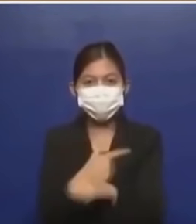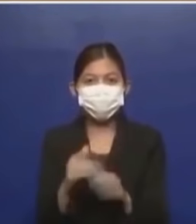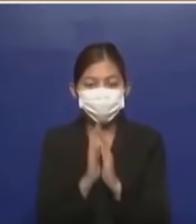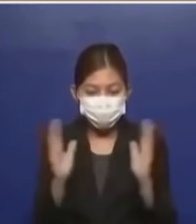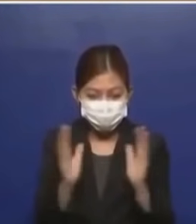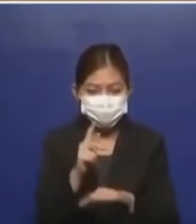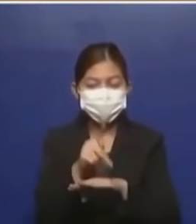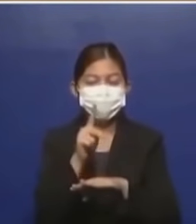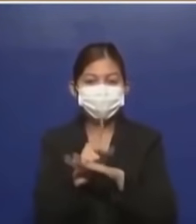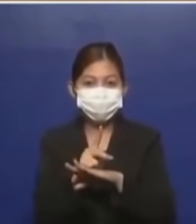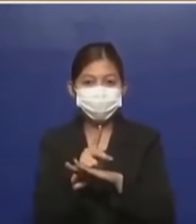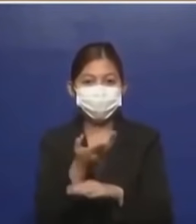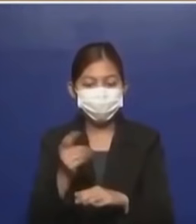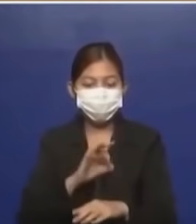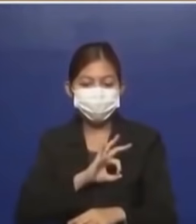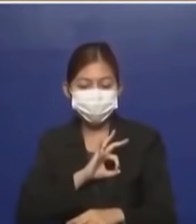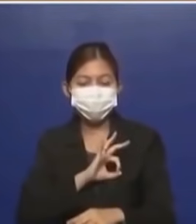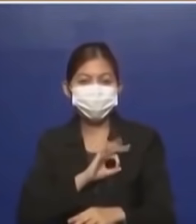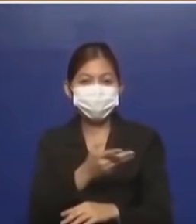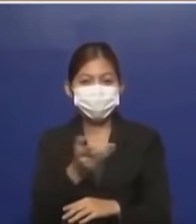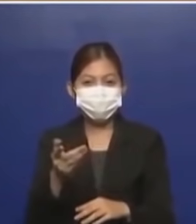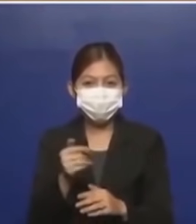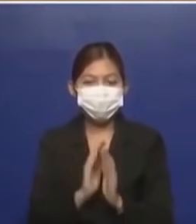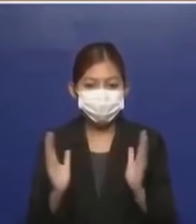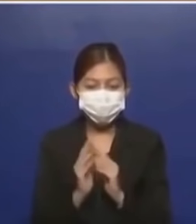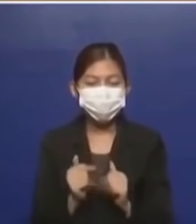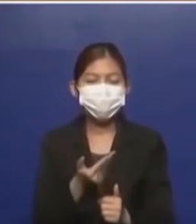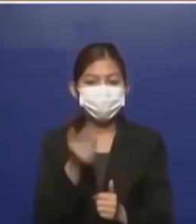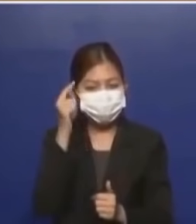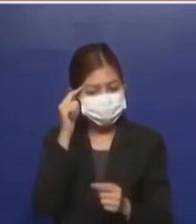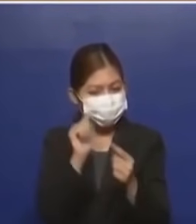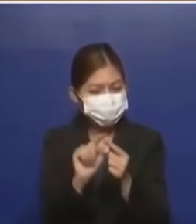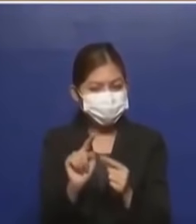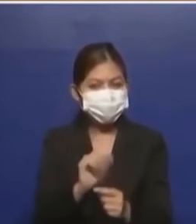ภาและสมาชิกผู้ทรงเกียรติทุกท่าน ดาวีชัยคิรีสำนักข่าวไทยอสมทรายงาน